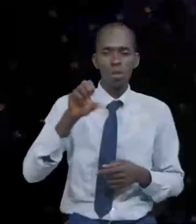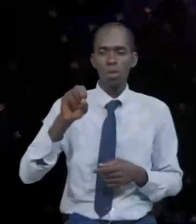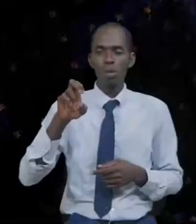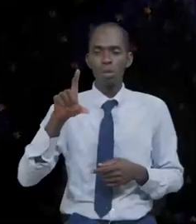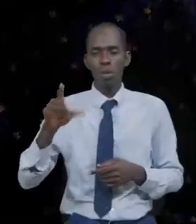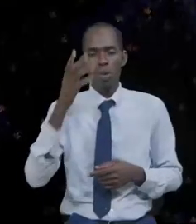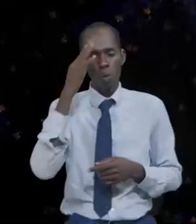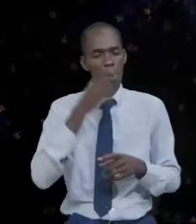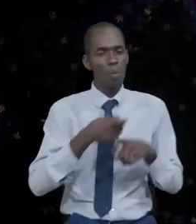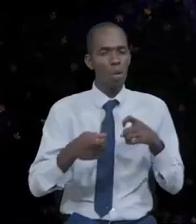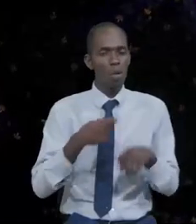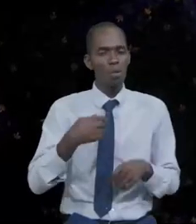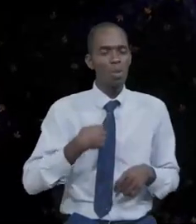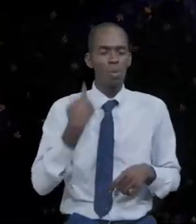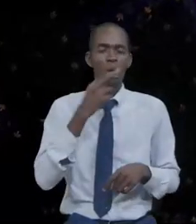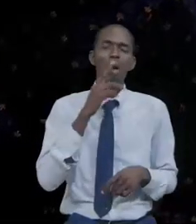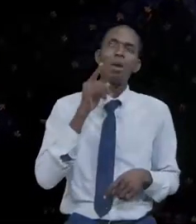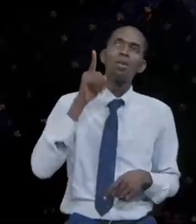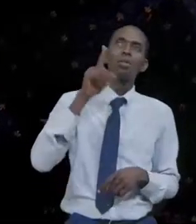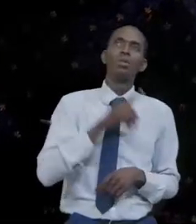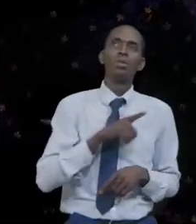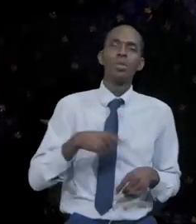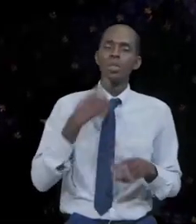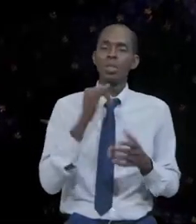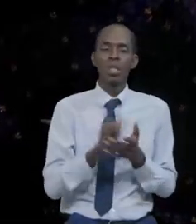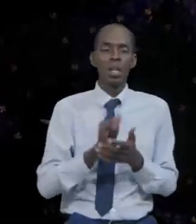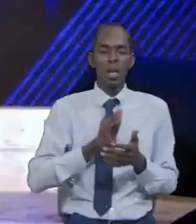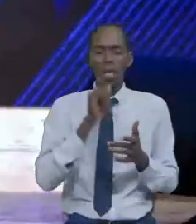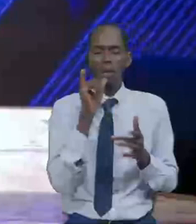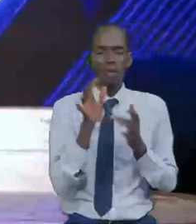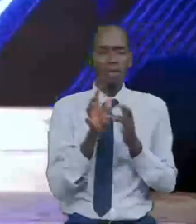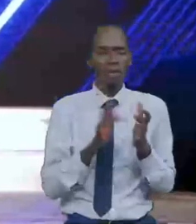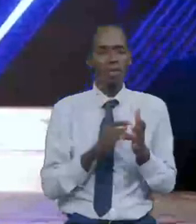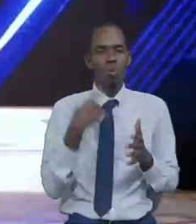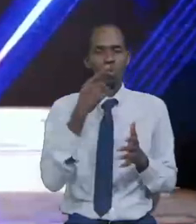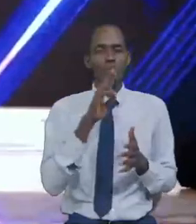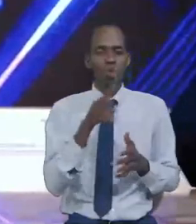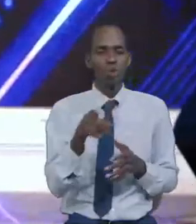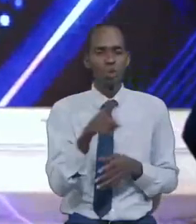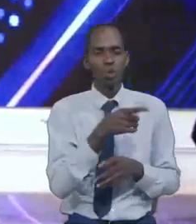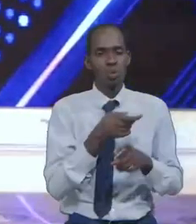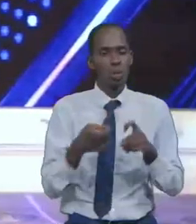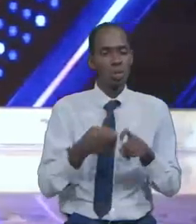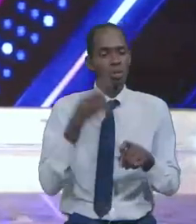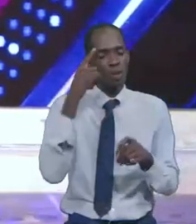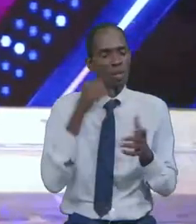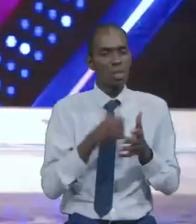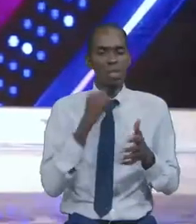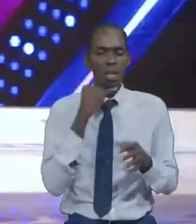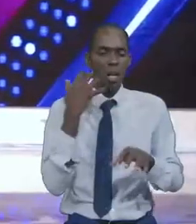Seigneur? Je suis Jésus que tu persécutes. Il te sera dur de regimber contre les aiguillons. Dit